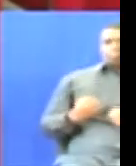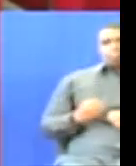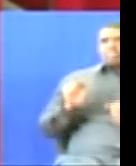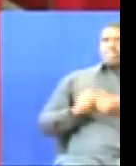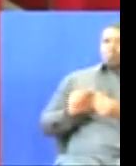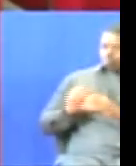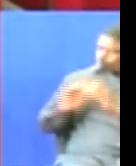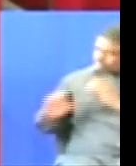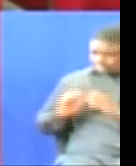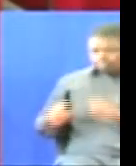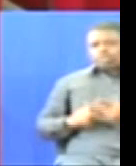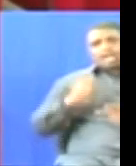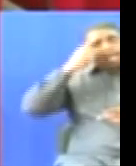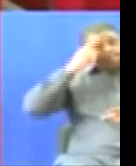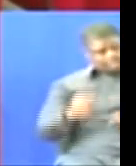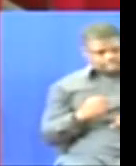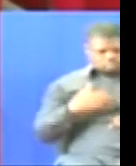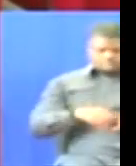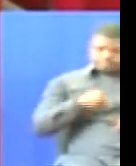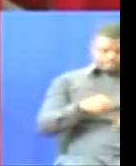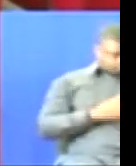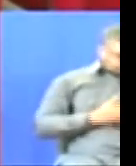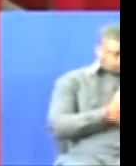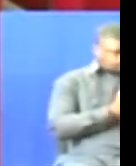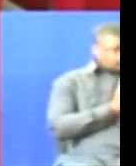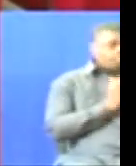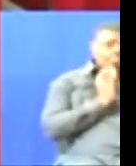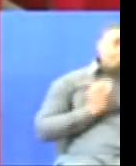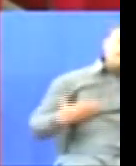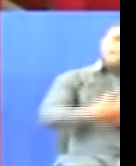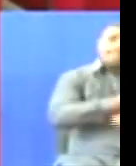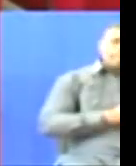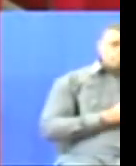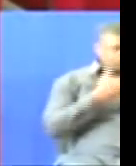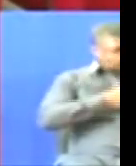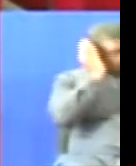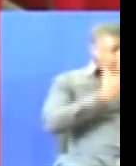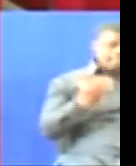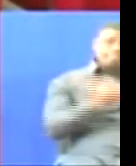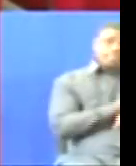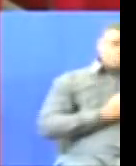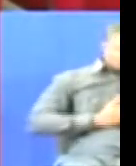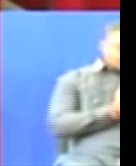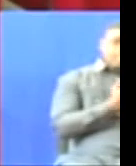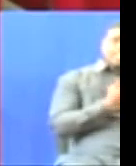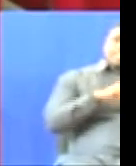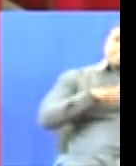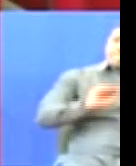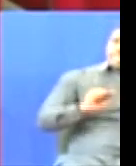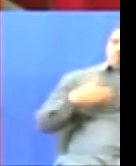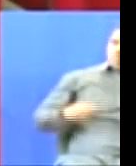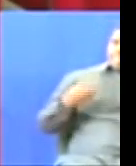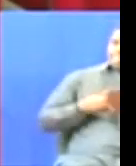inaweza kupitia maduhuli haya ambayo yanakusanywa na serikali kupitia TRA, lakini naamini wizara ya fedha watawapa